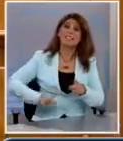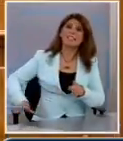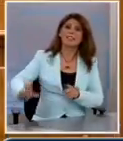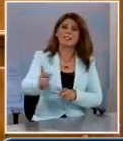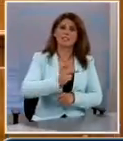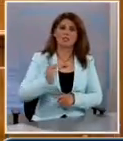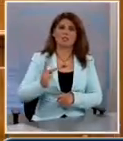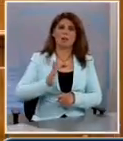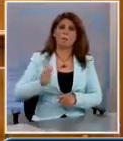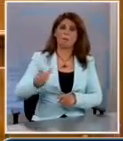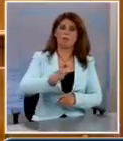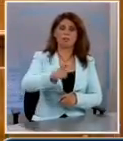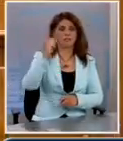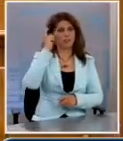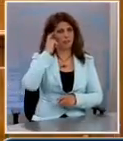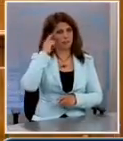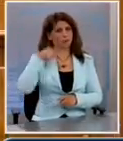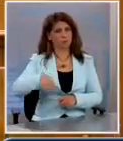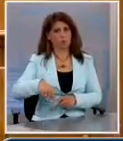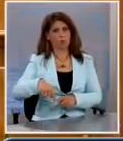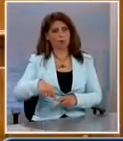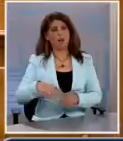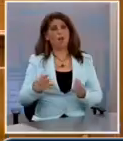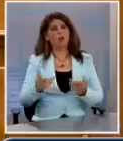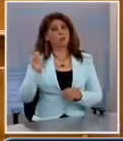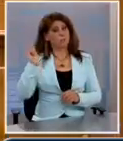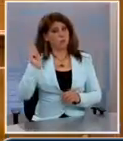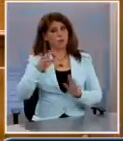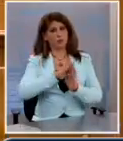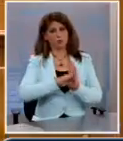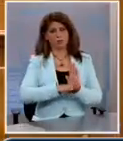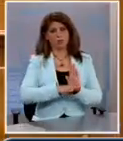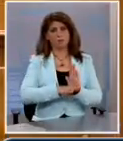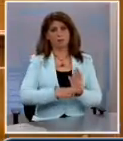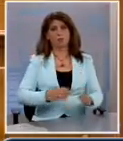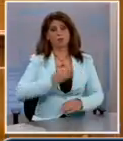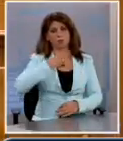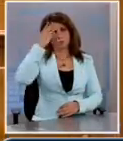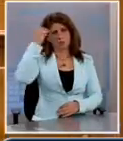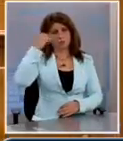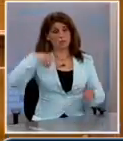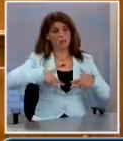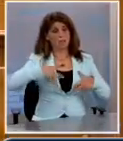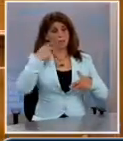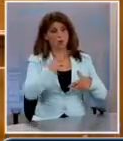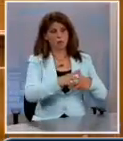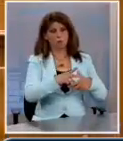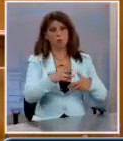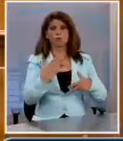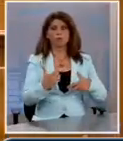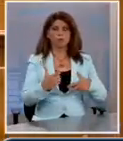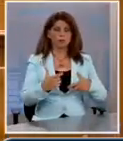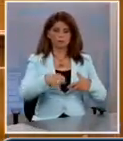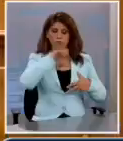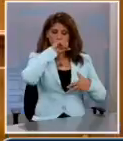οι πολίτες κατανοούν πλέον ότι το πολιτικό σύστημα του κύριου Τσίπρα και των υπουργών του είναι